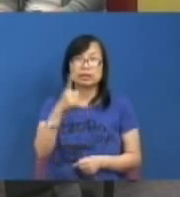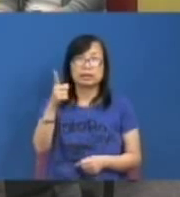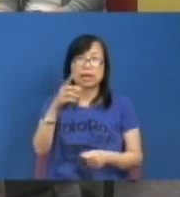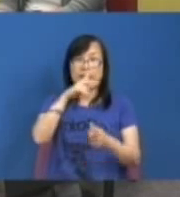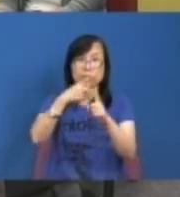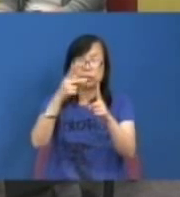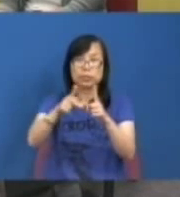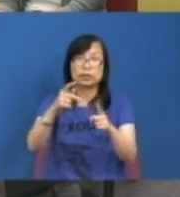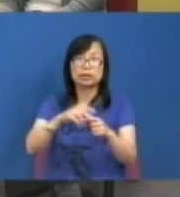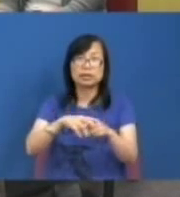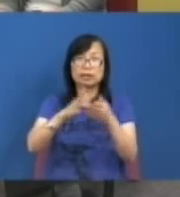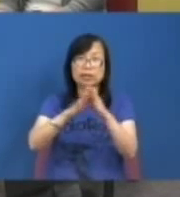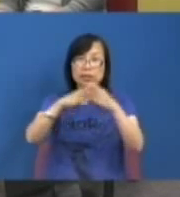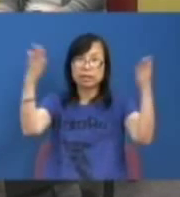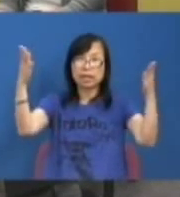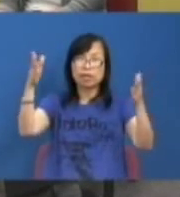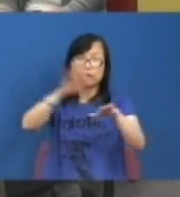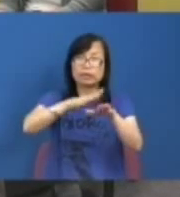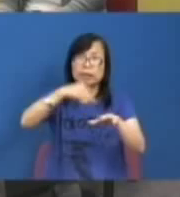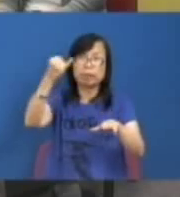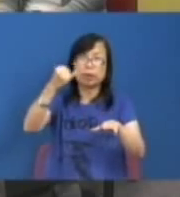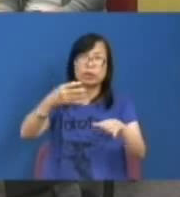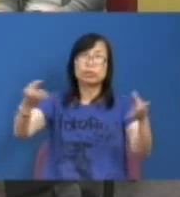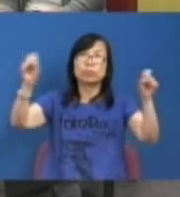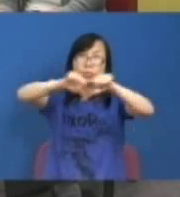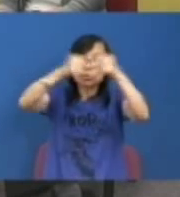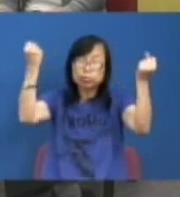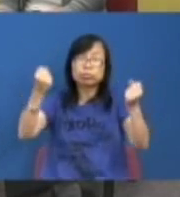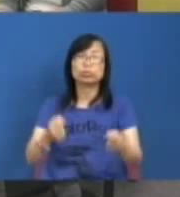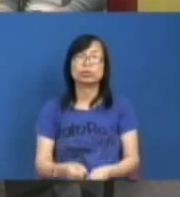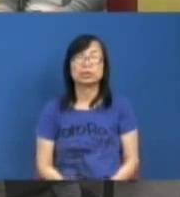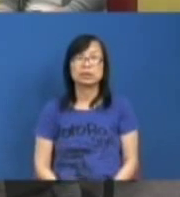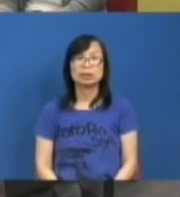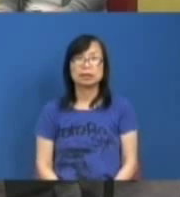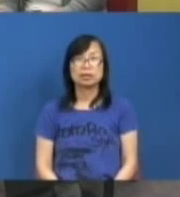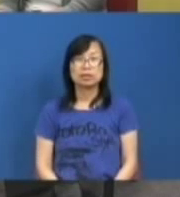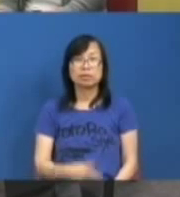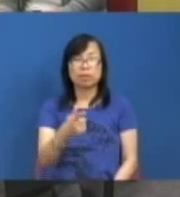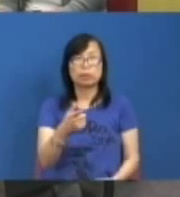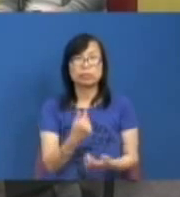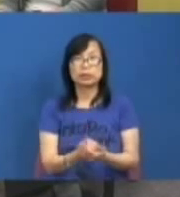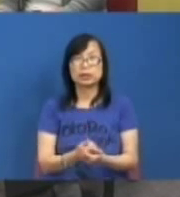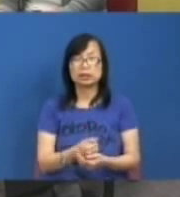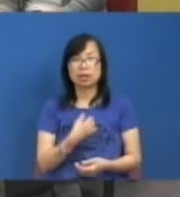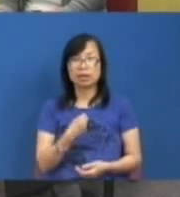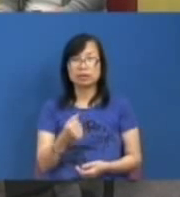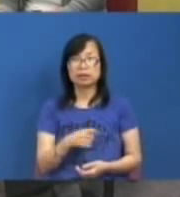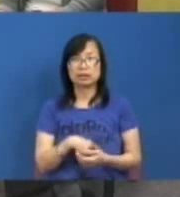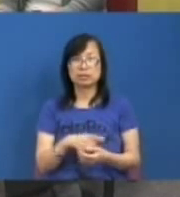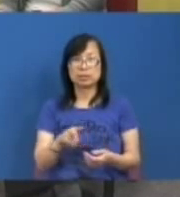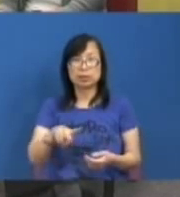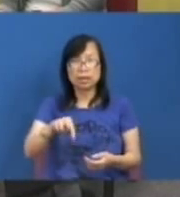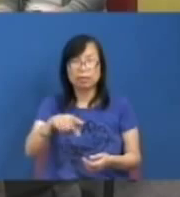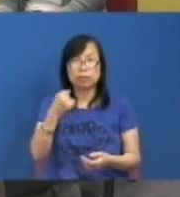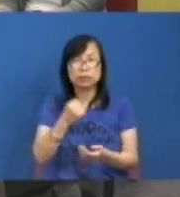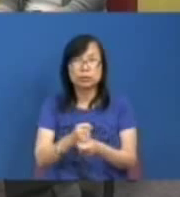簾縫咧。都可以因為啲鋼筋擺得唔好，成個斷裂啊嘛。咁咧個工人幾慘，無端端因為咁樣咧，整親只腳，俾行唔到